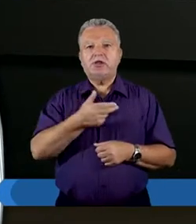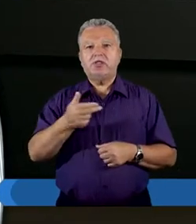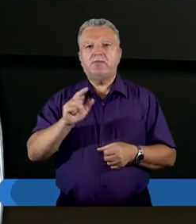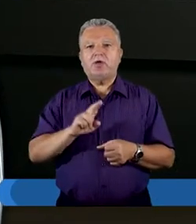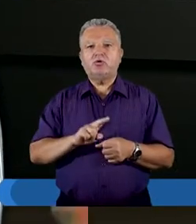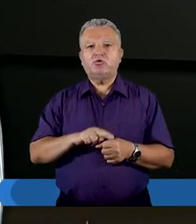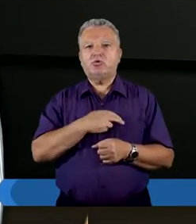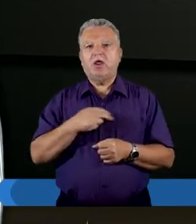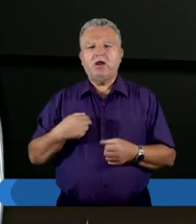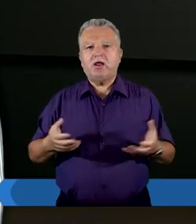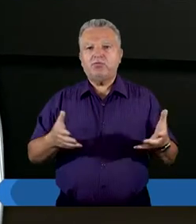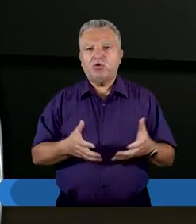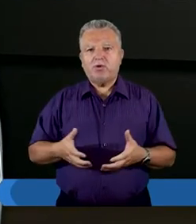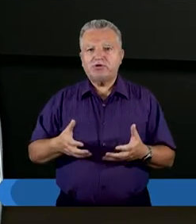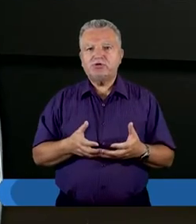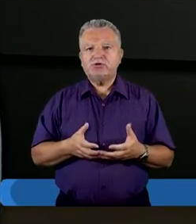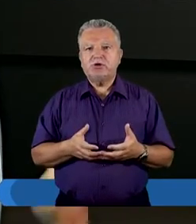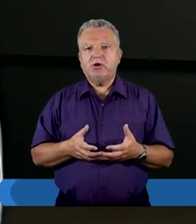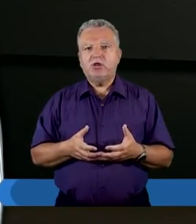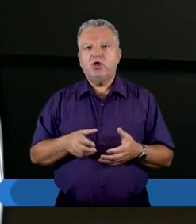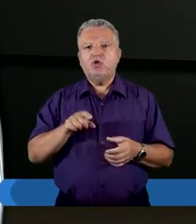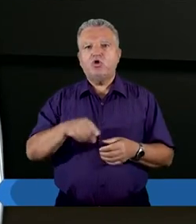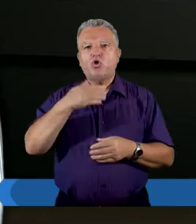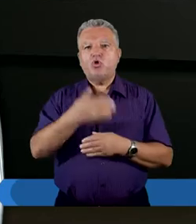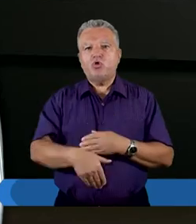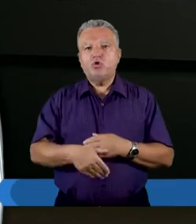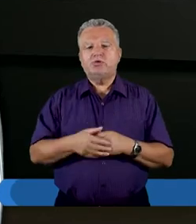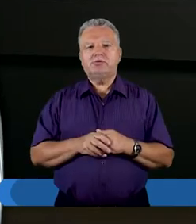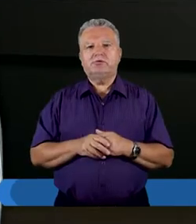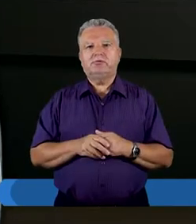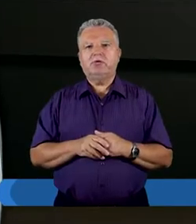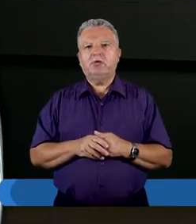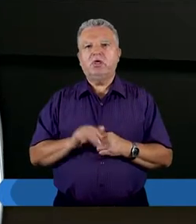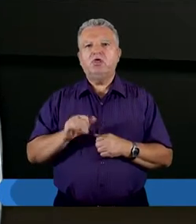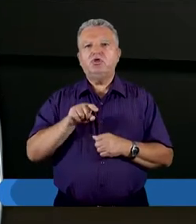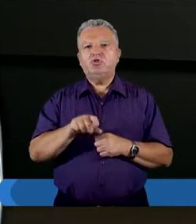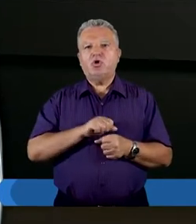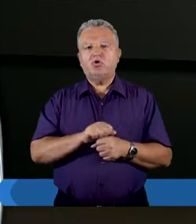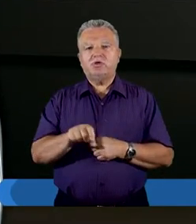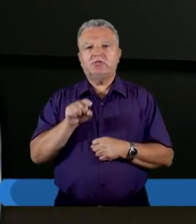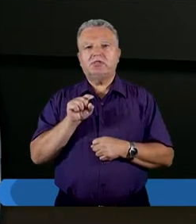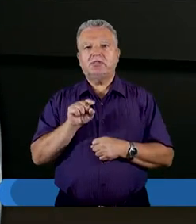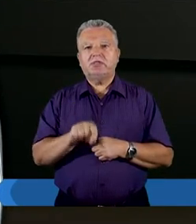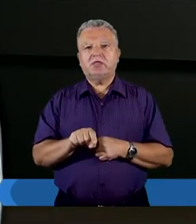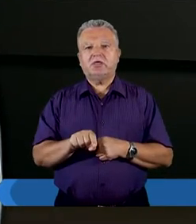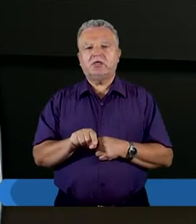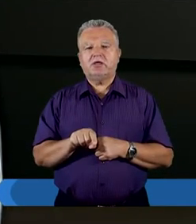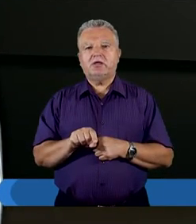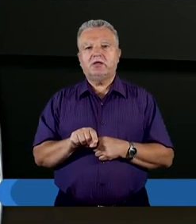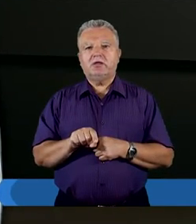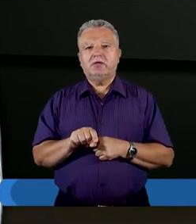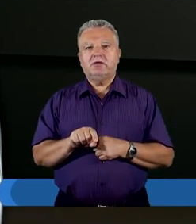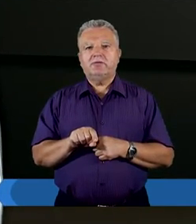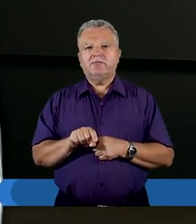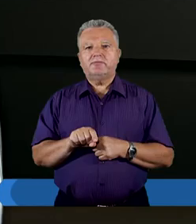tytuł rozważania, to koniec. I to jest chyba takie dobre, bo możemy